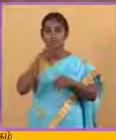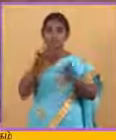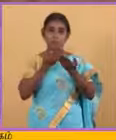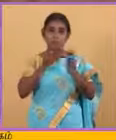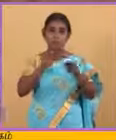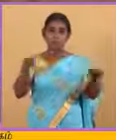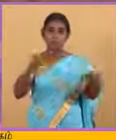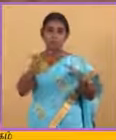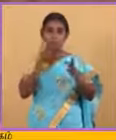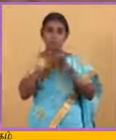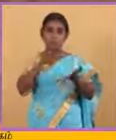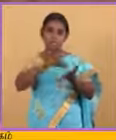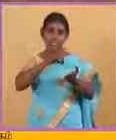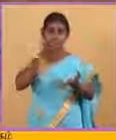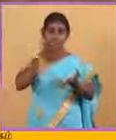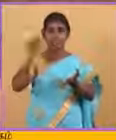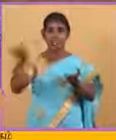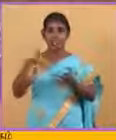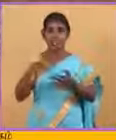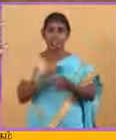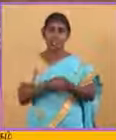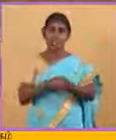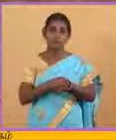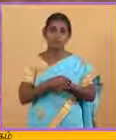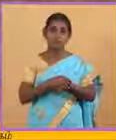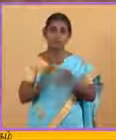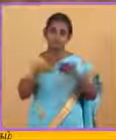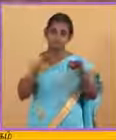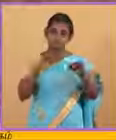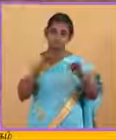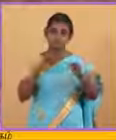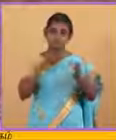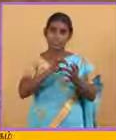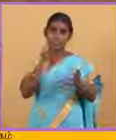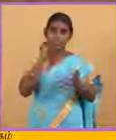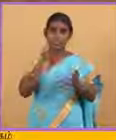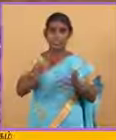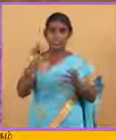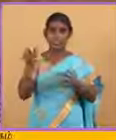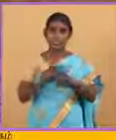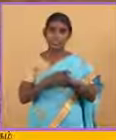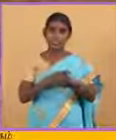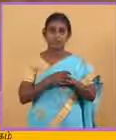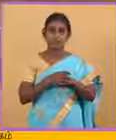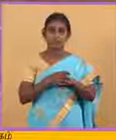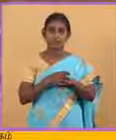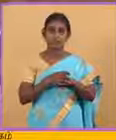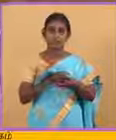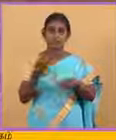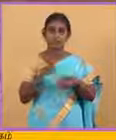எடுக்க வேண்டும். கிழங்கு கிள்ளி எடுத்தாச்சு. கிழங்கு என்ன ஆயிடுச்சு? முத பண்படுத்தியதுன்னு சொல்லிட்டாரு. அடுத்து என்ன